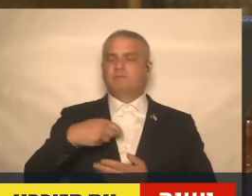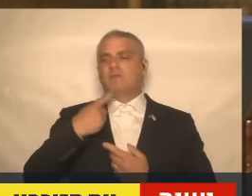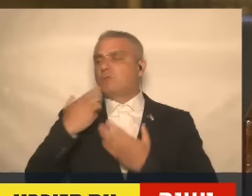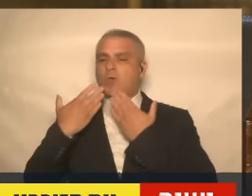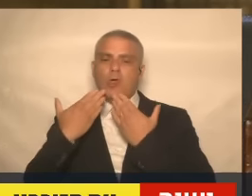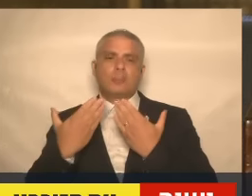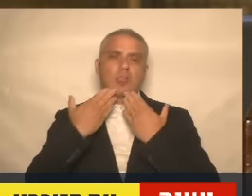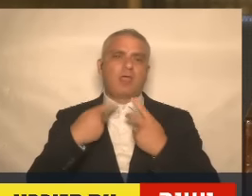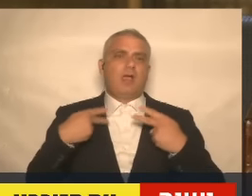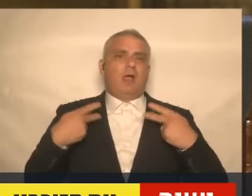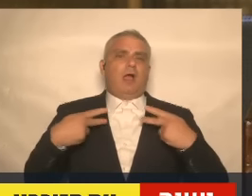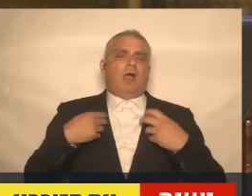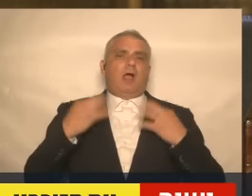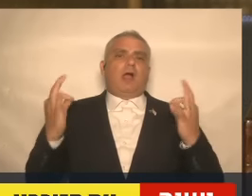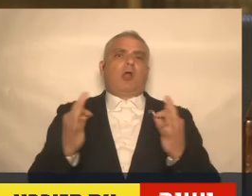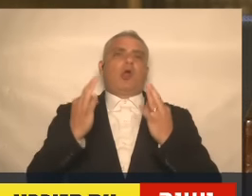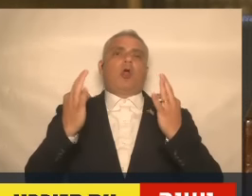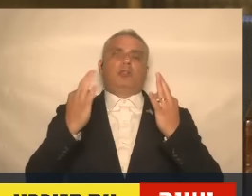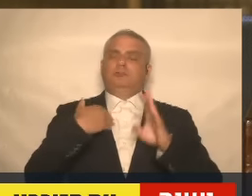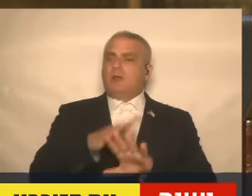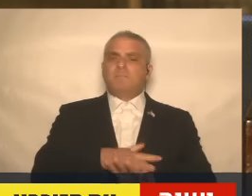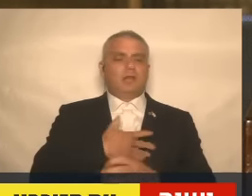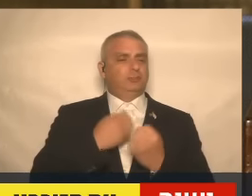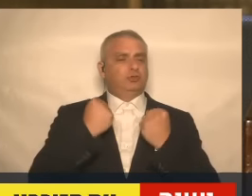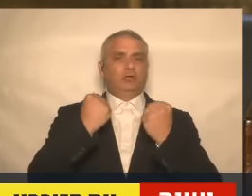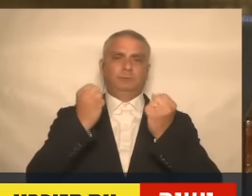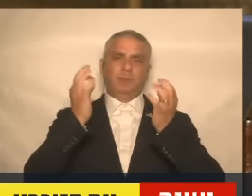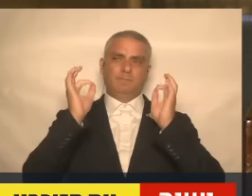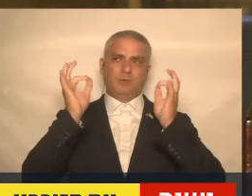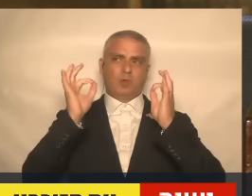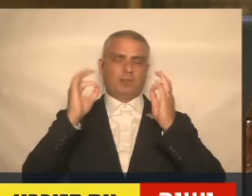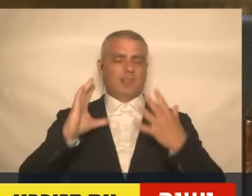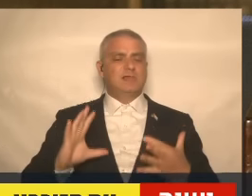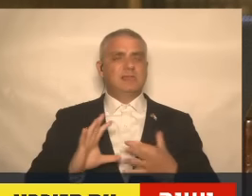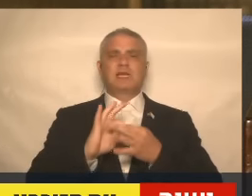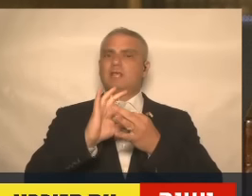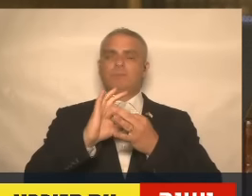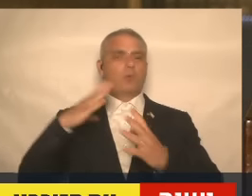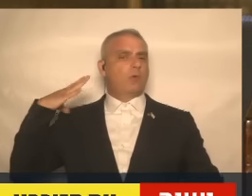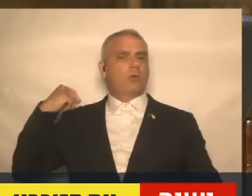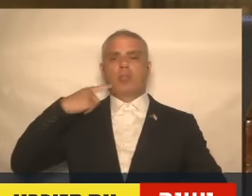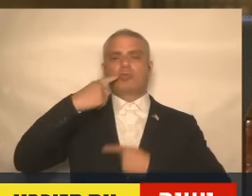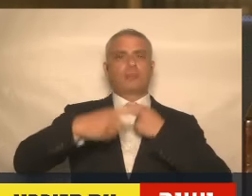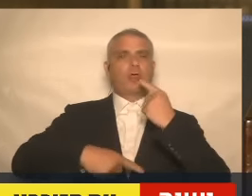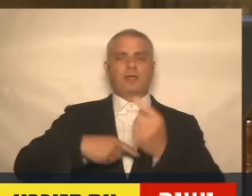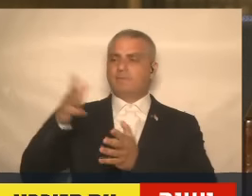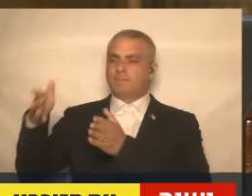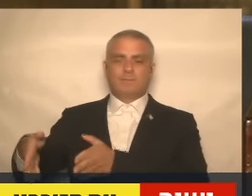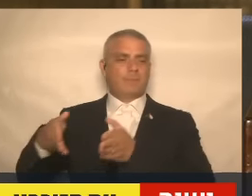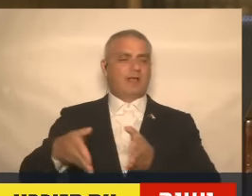תודה ובחרדת קודש. מרגיש בעוצמה יוצאת דופן את החיבור העל-דורי בין